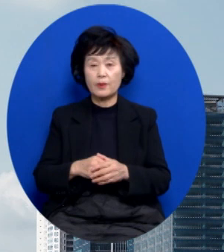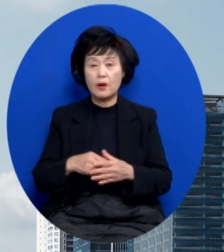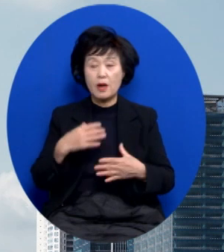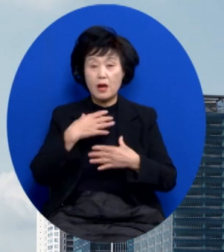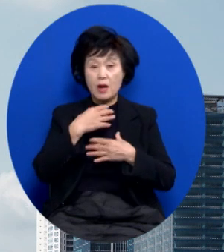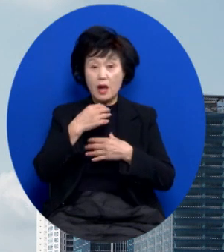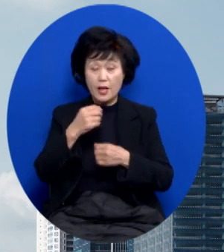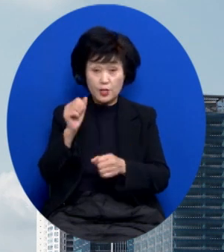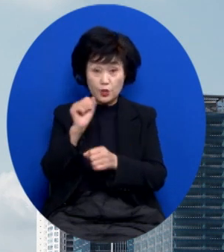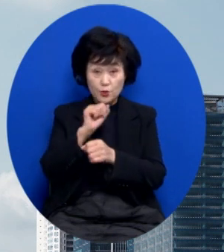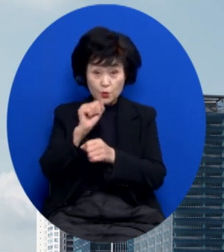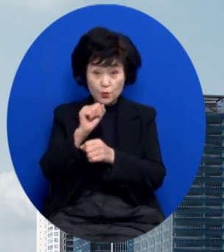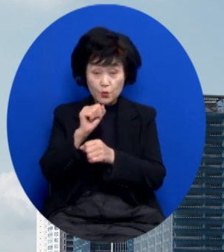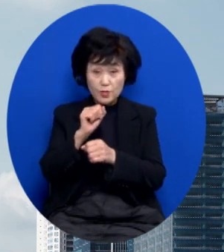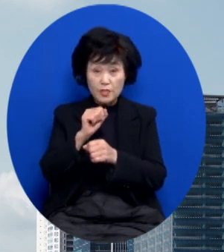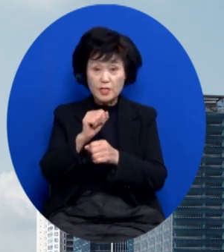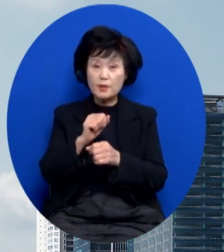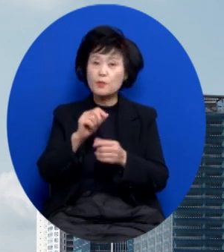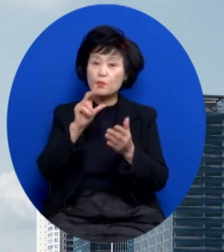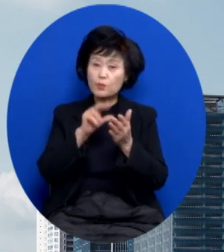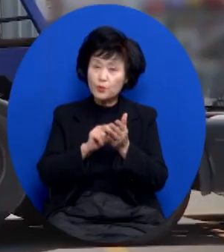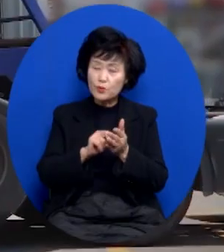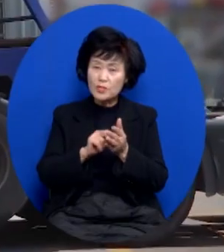안전운임제를 둘러싼 갈등이 지속되고 있습니다.